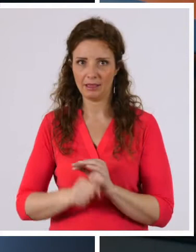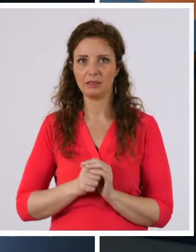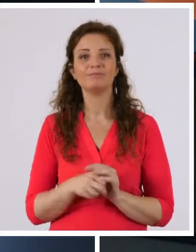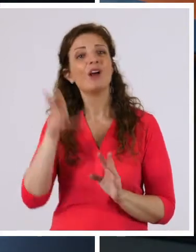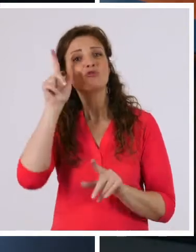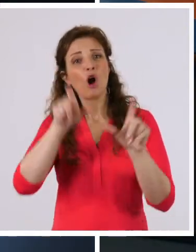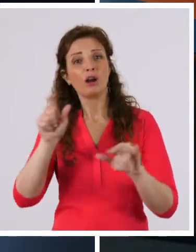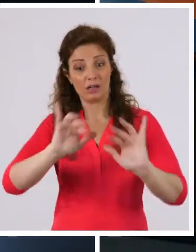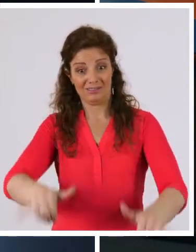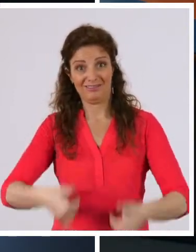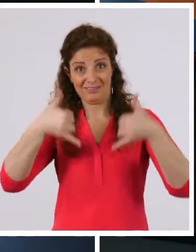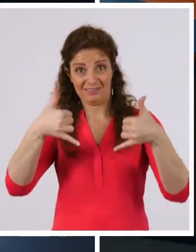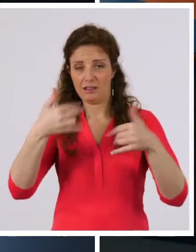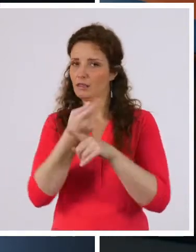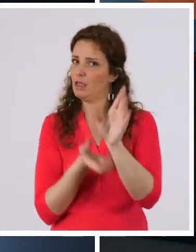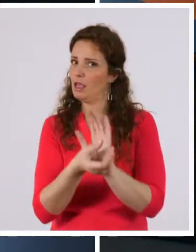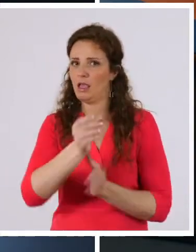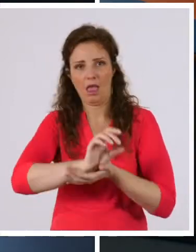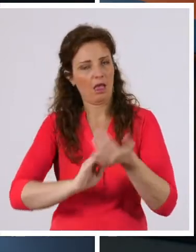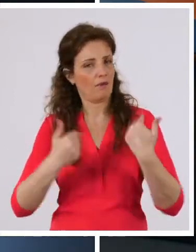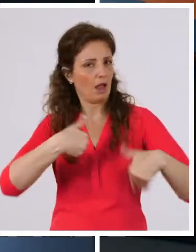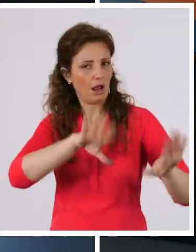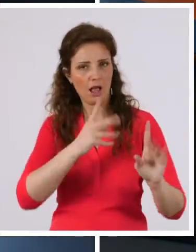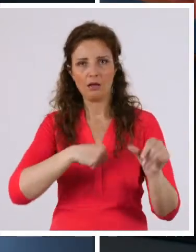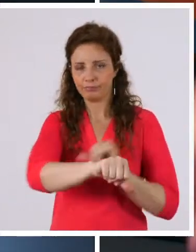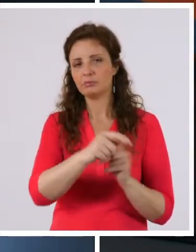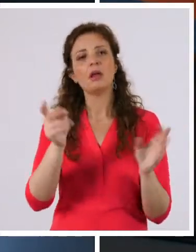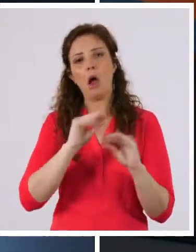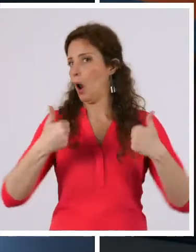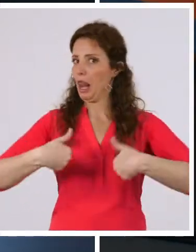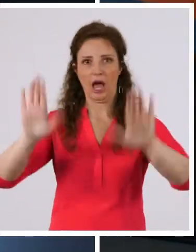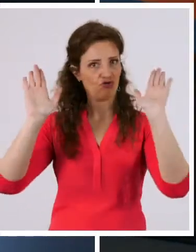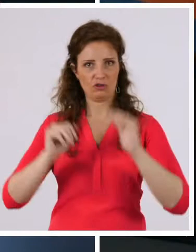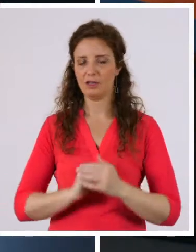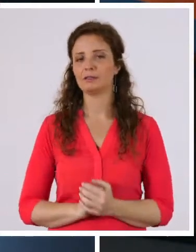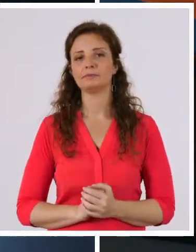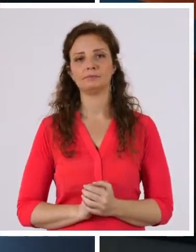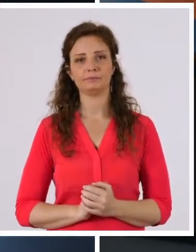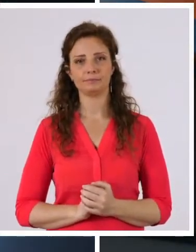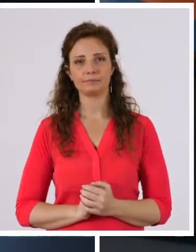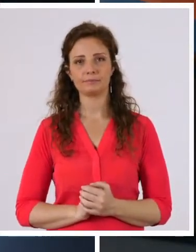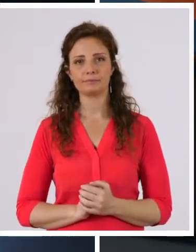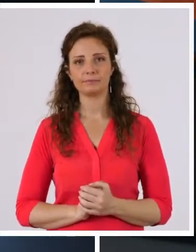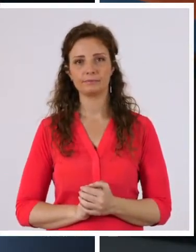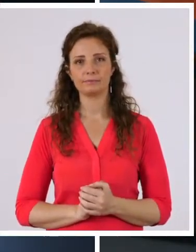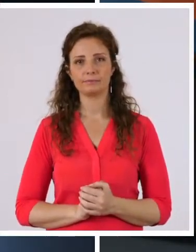che calzano scarpe con tacchi alti dovranno cambiarle con altre o lasciarle a bordo.